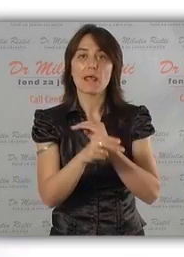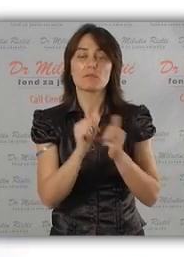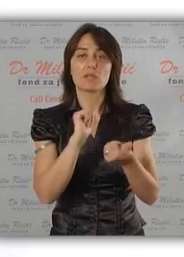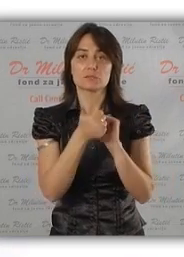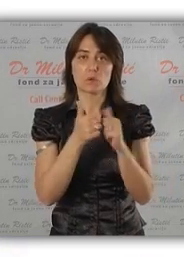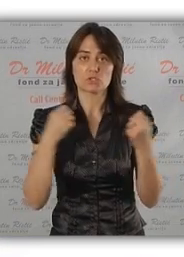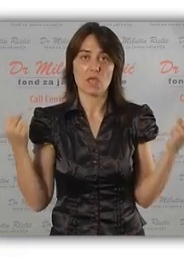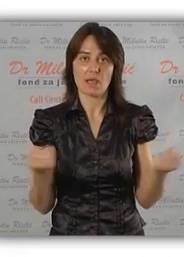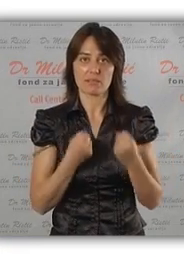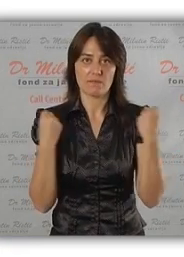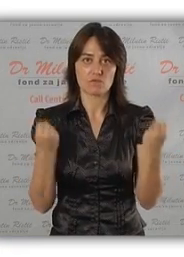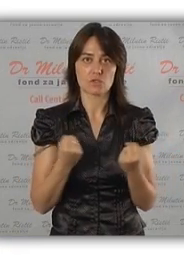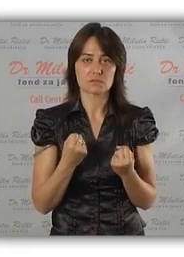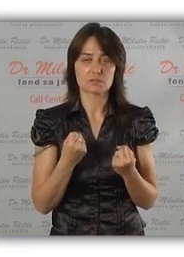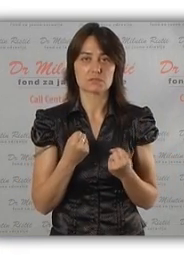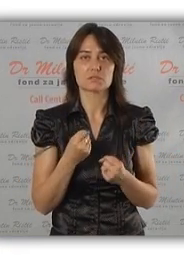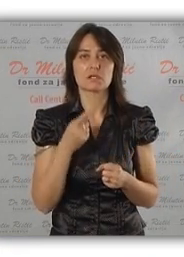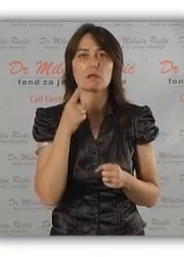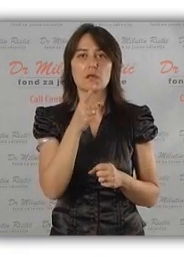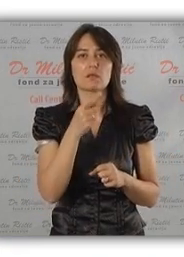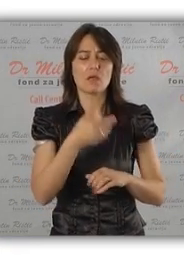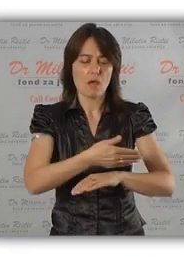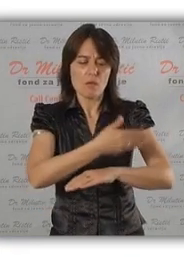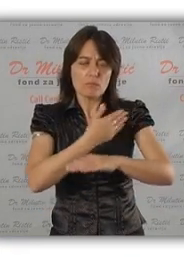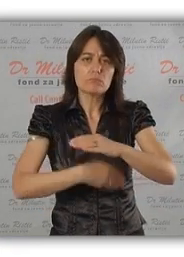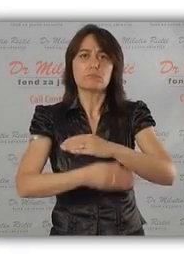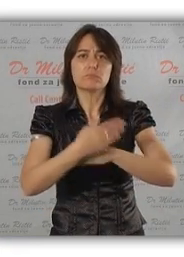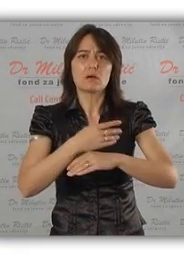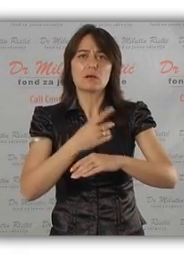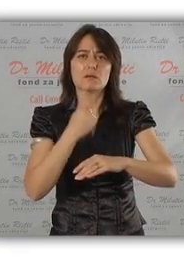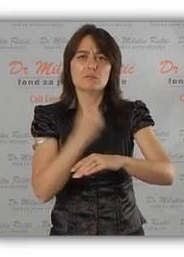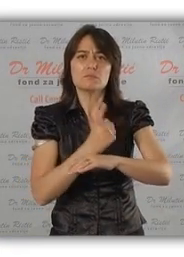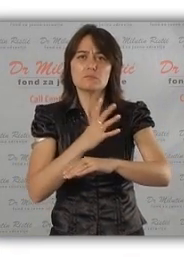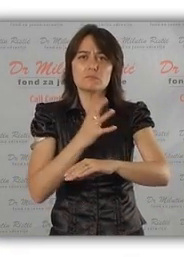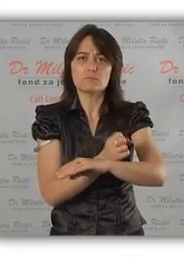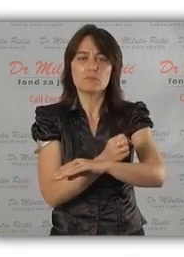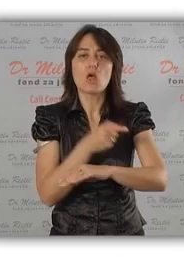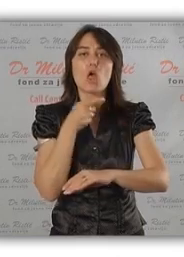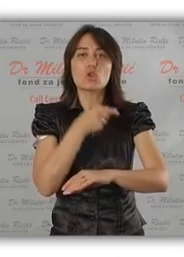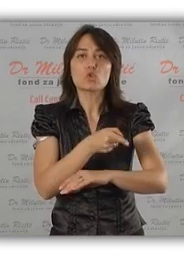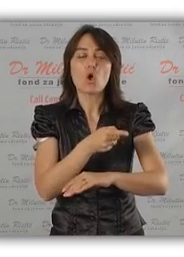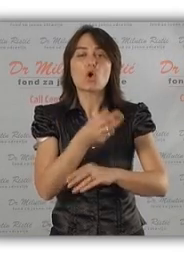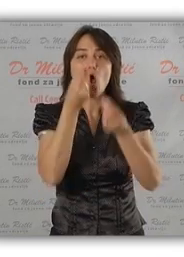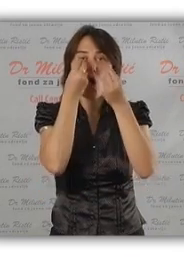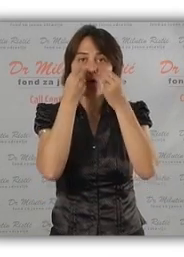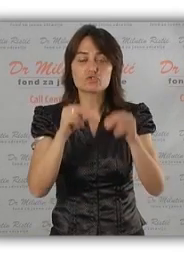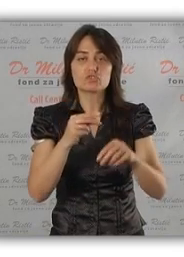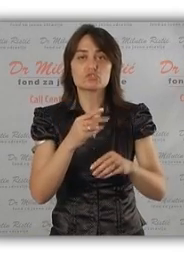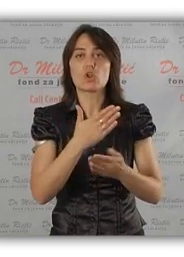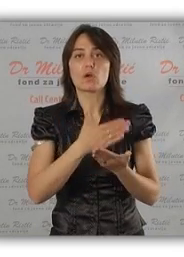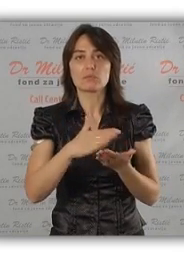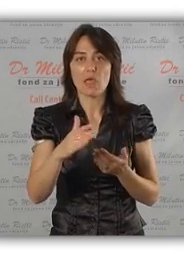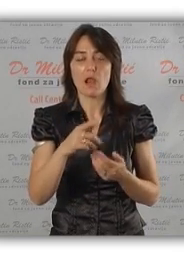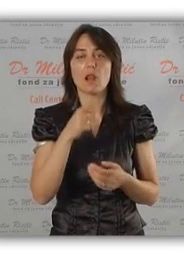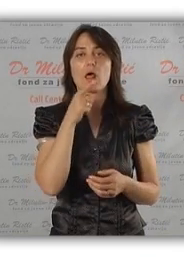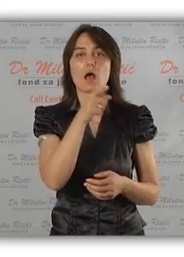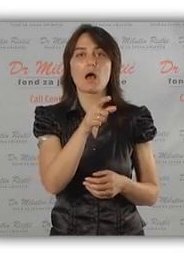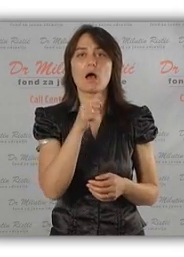smislu se savjetuje prekid sportske aktivnosti, bandaža, odnosno fiksiranje